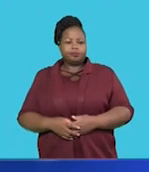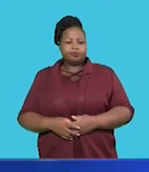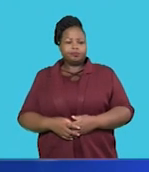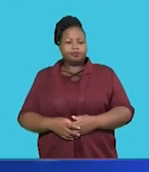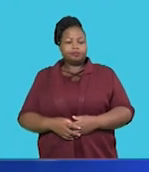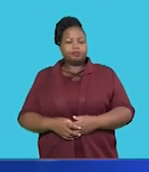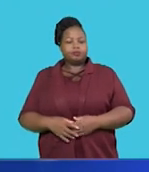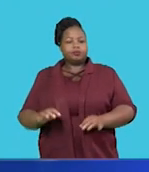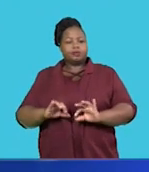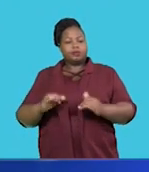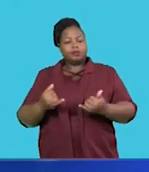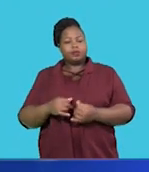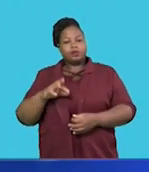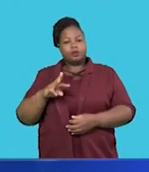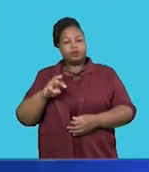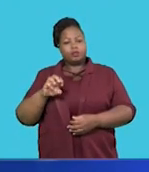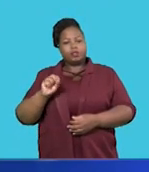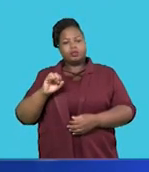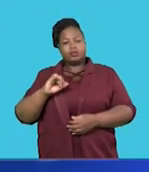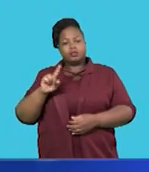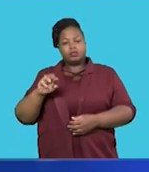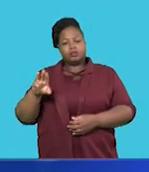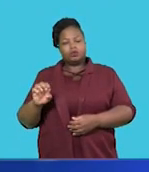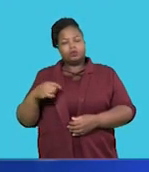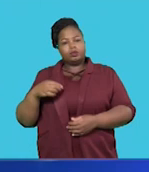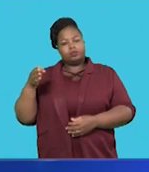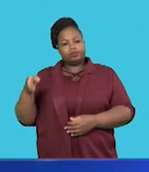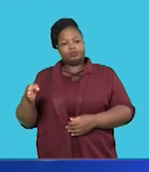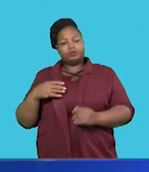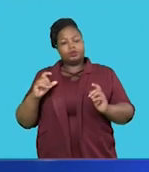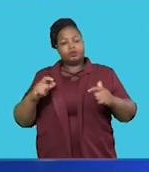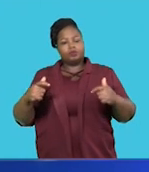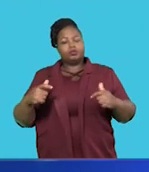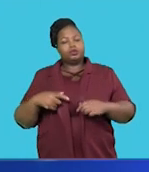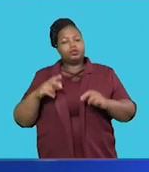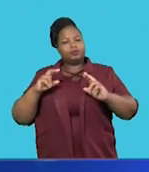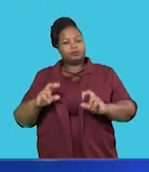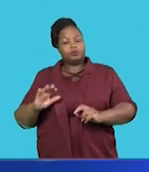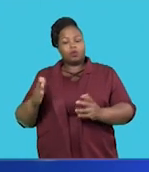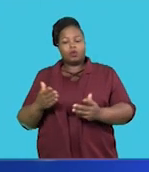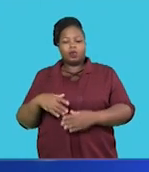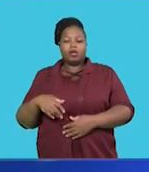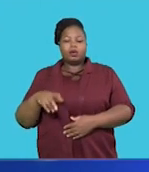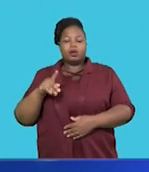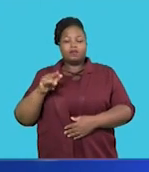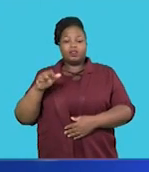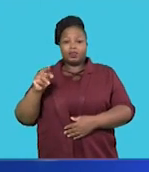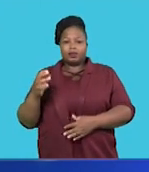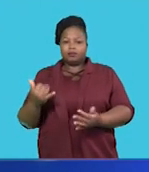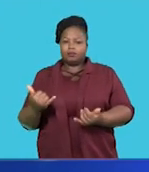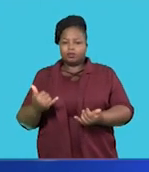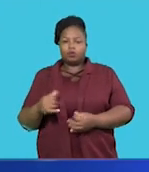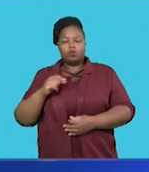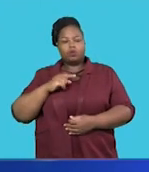Ketapele ya khampani ya Wesizwe Platinum Mining Company hlaheletse kapele ho Komishini ya tekano tsa Bong e pejana ka jeno ho ya